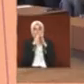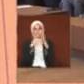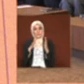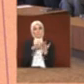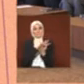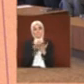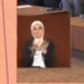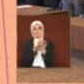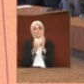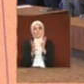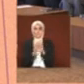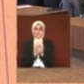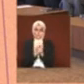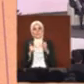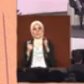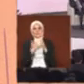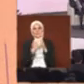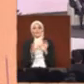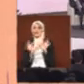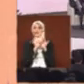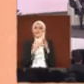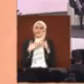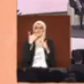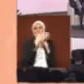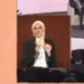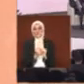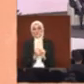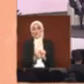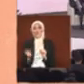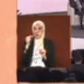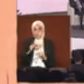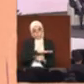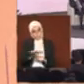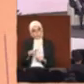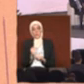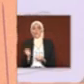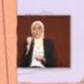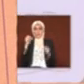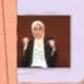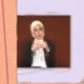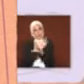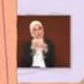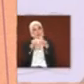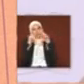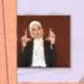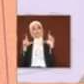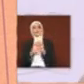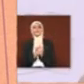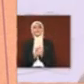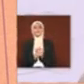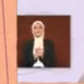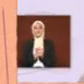بشكل عام عشان نتكلم عن فايده الحوار الوطني للست دي واولادها وجوزها هتقولي لها ايه كده كلام